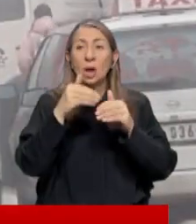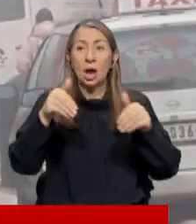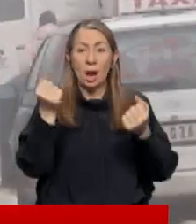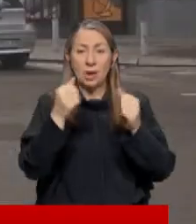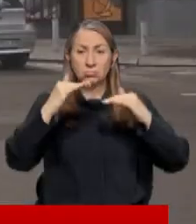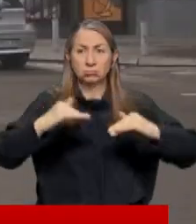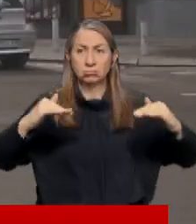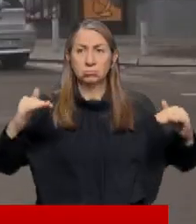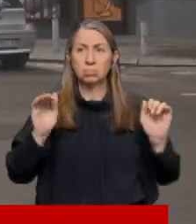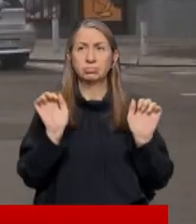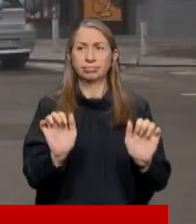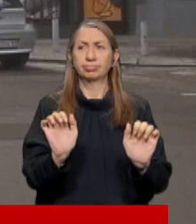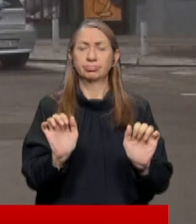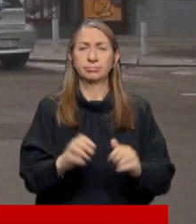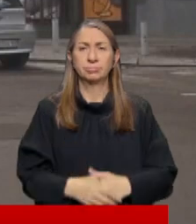barikatlarla kapattı.